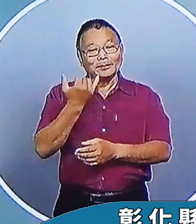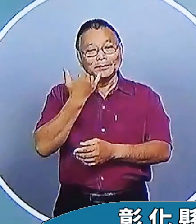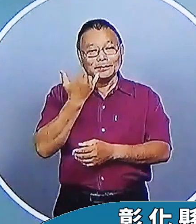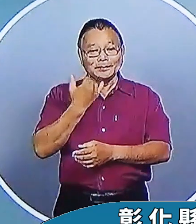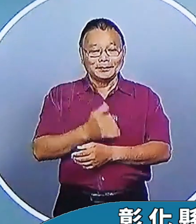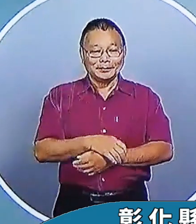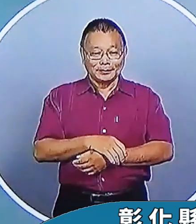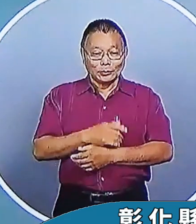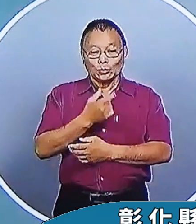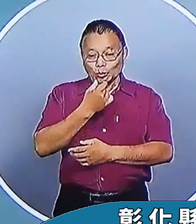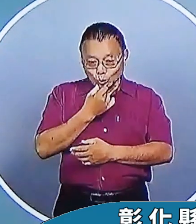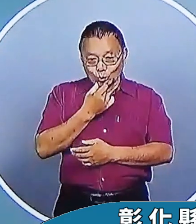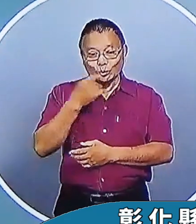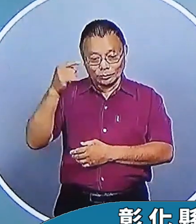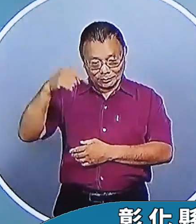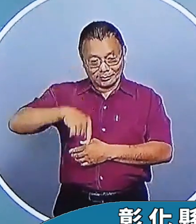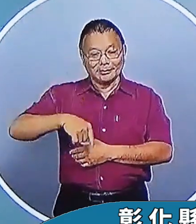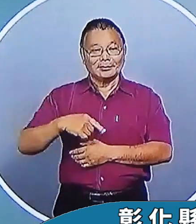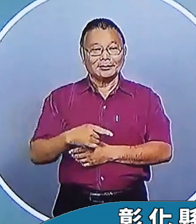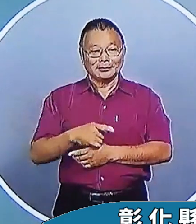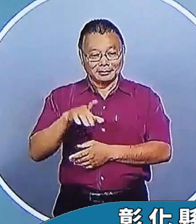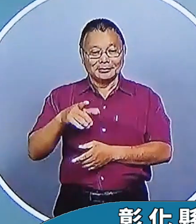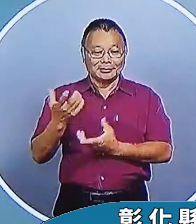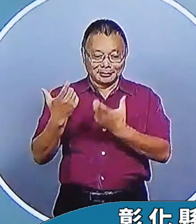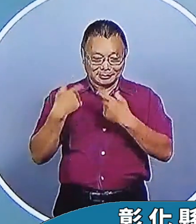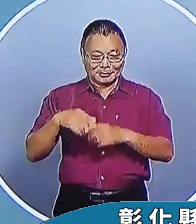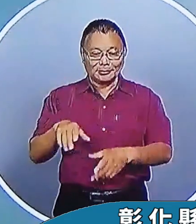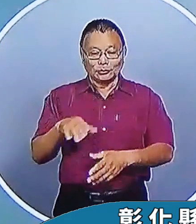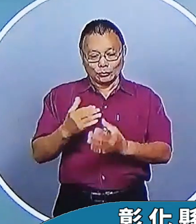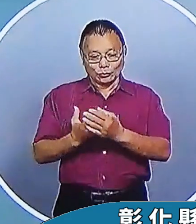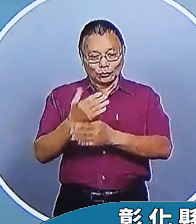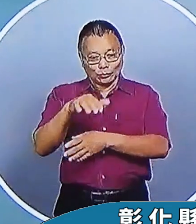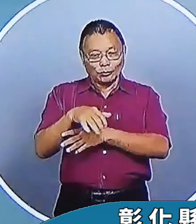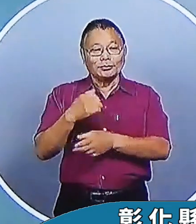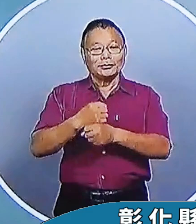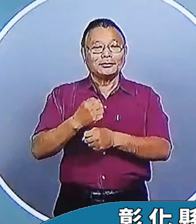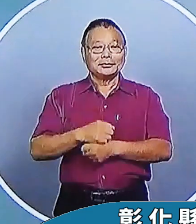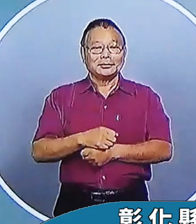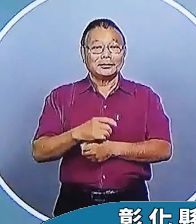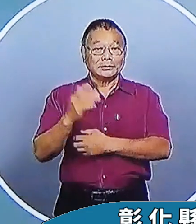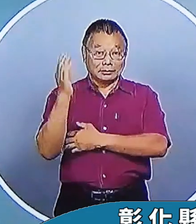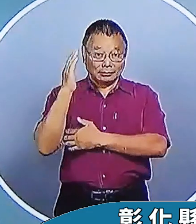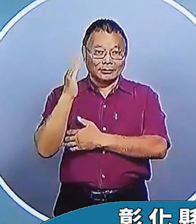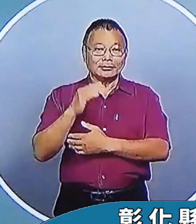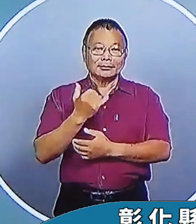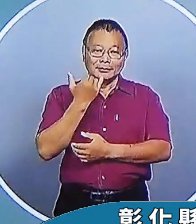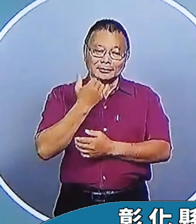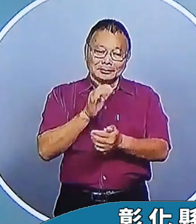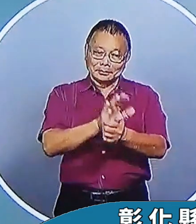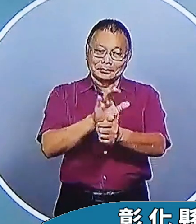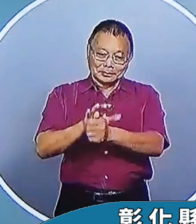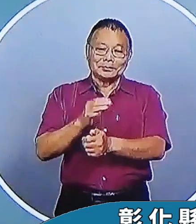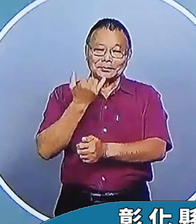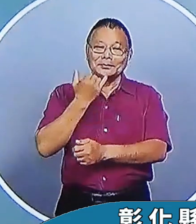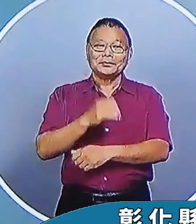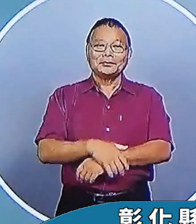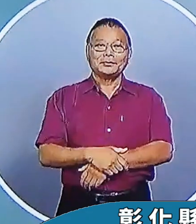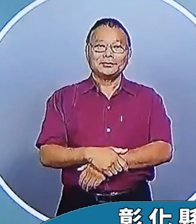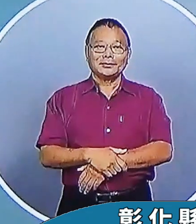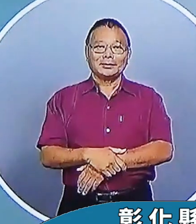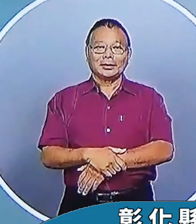以愿意回乡来从事农业，那政府彰化县政府可以来帮忙。所以